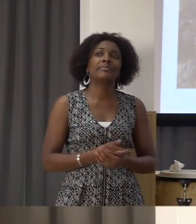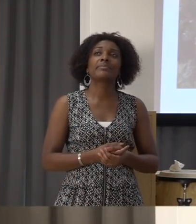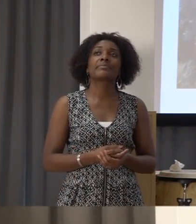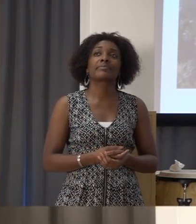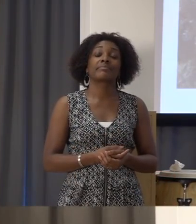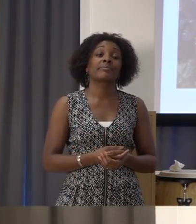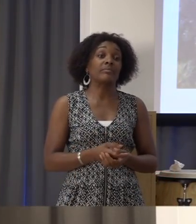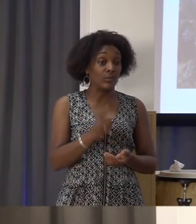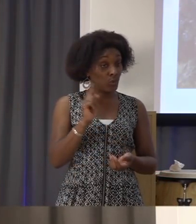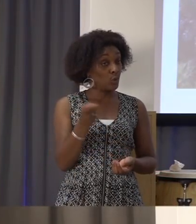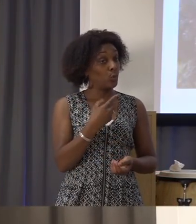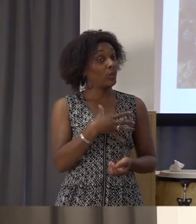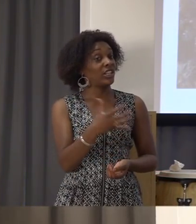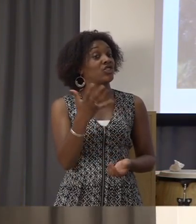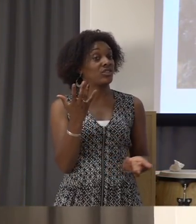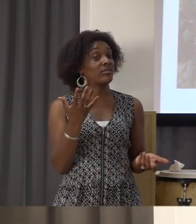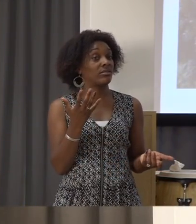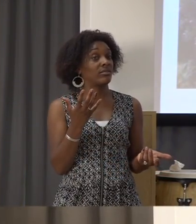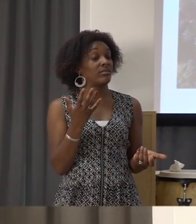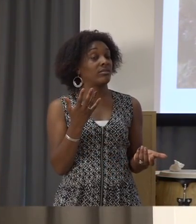Mais nous sommes riches.